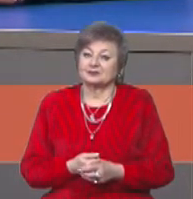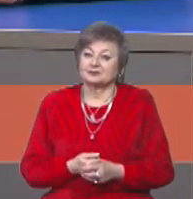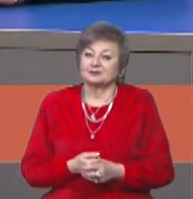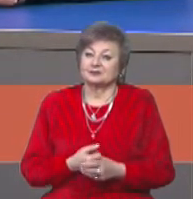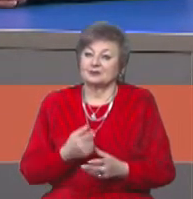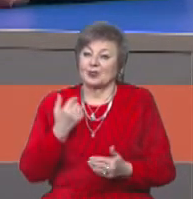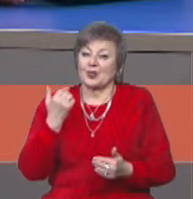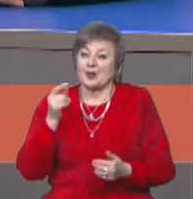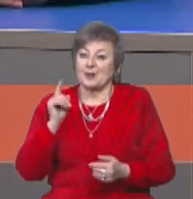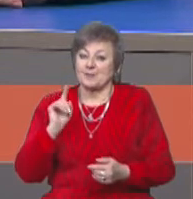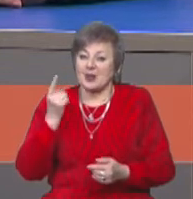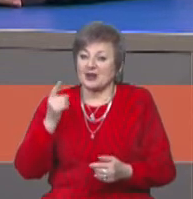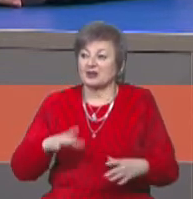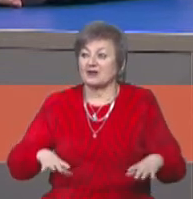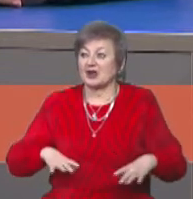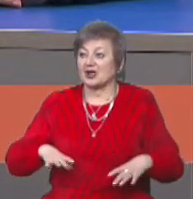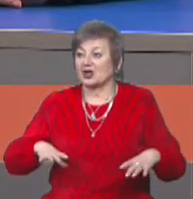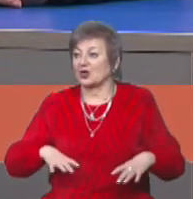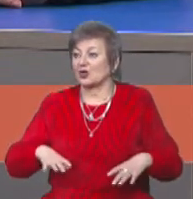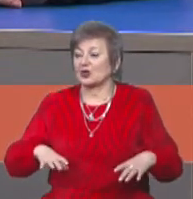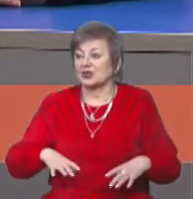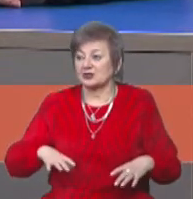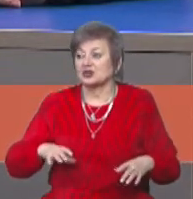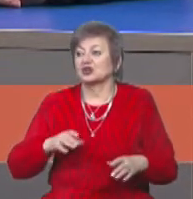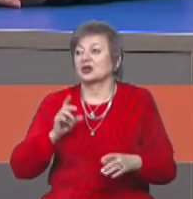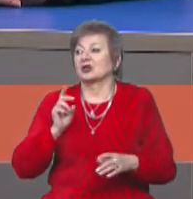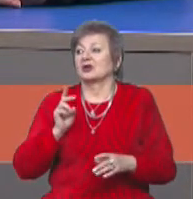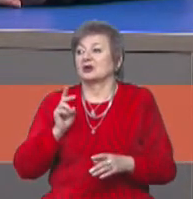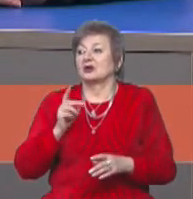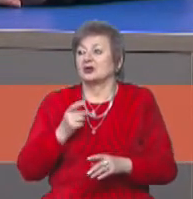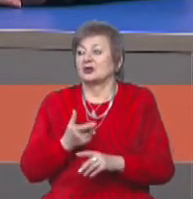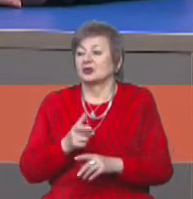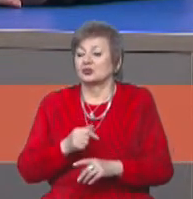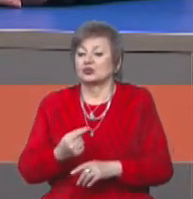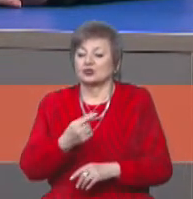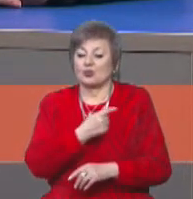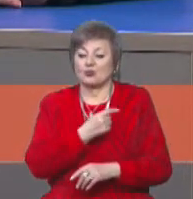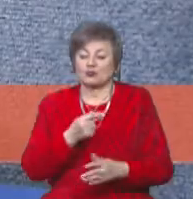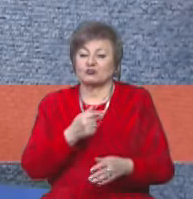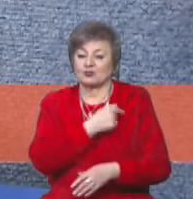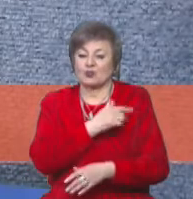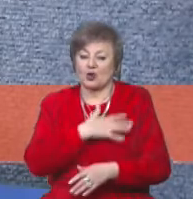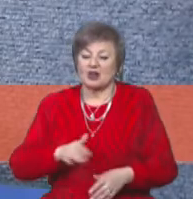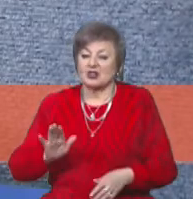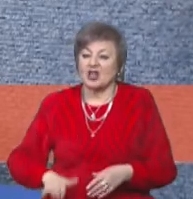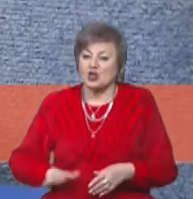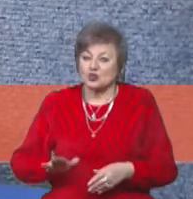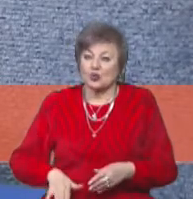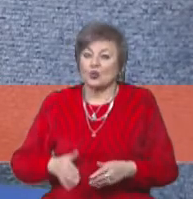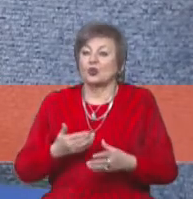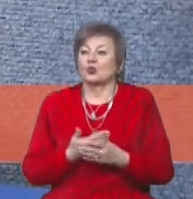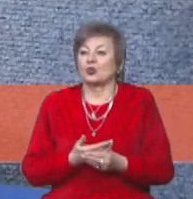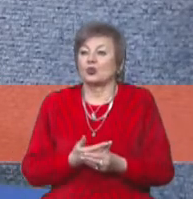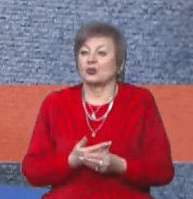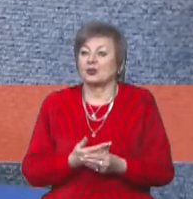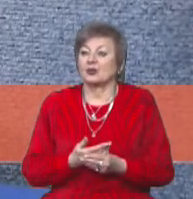З нею трапилась невеличка прикрасть. Вона дуже сильно поранила ногу. І там, тому